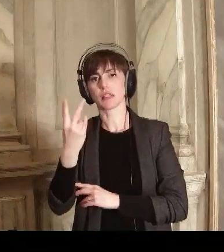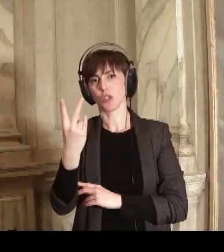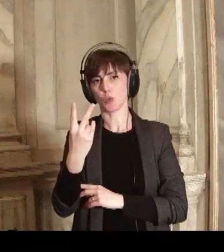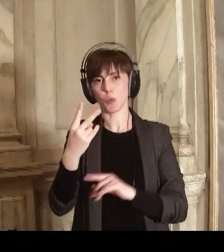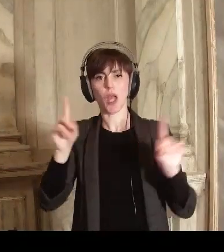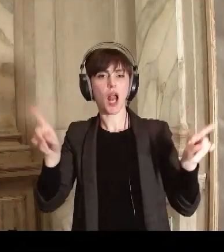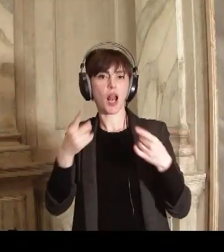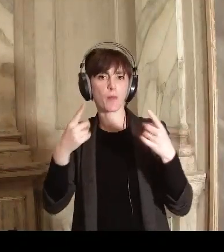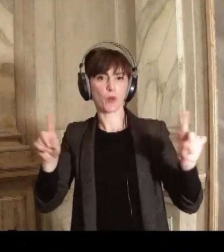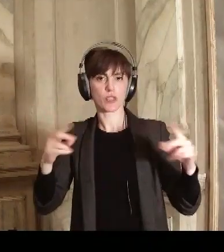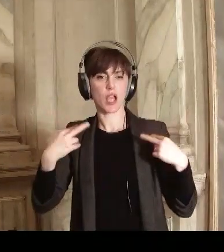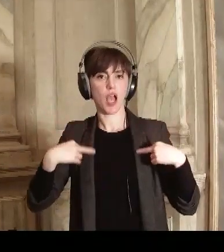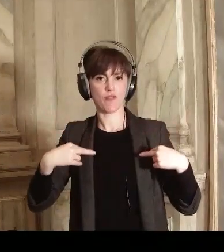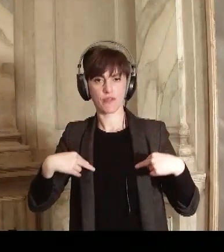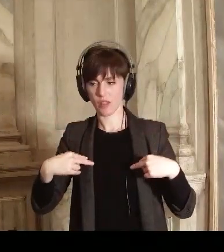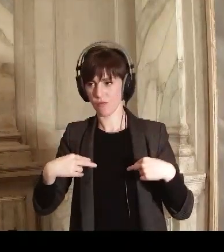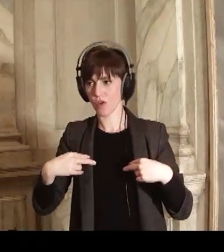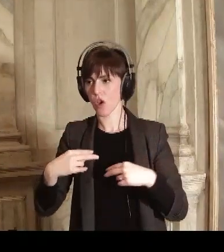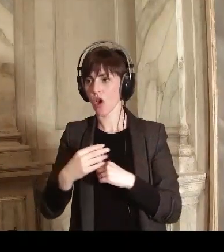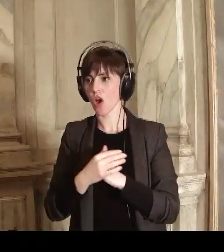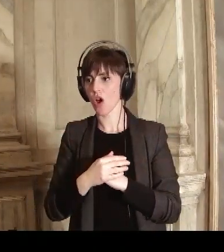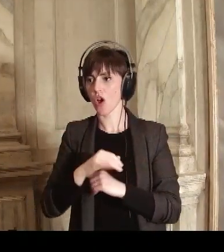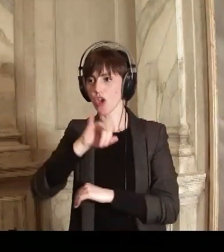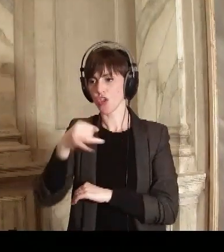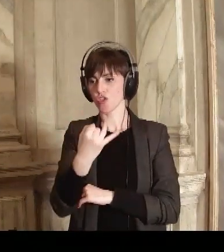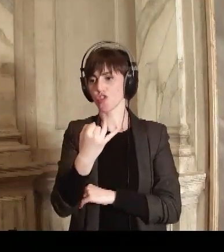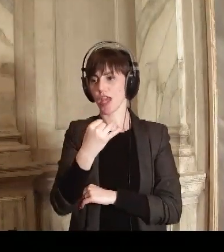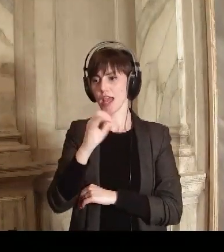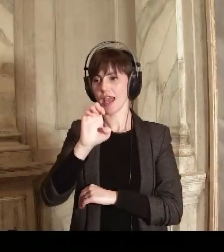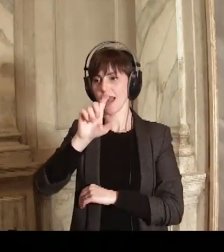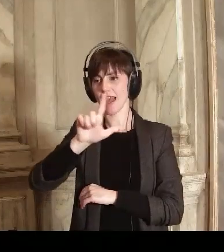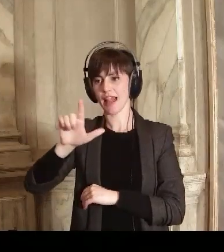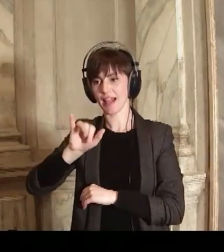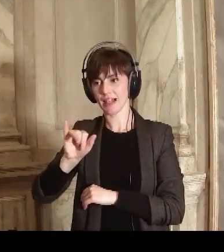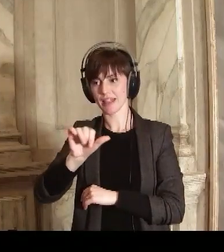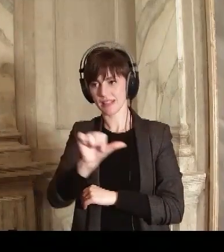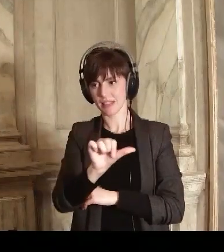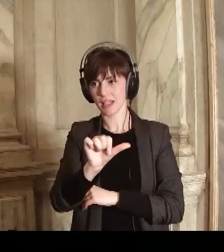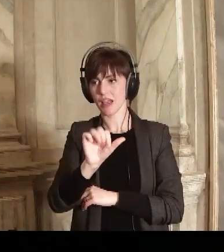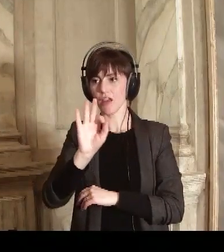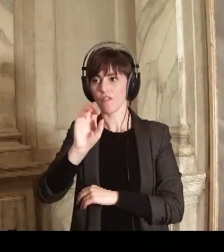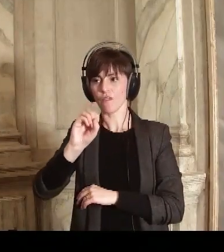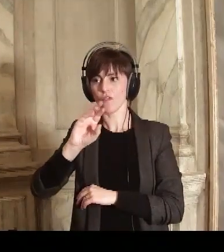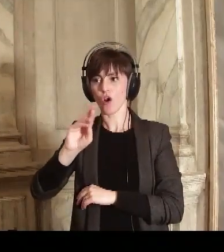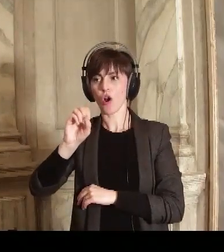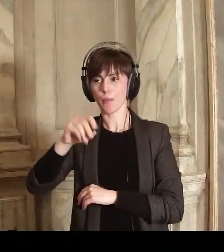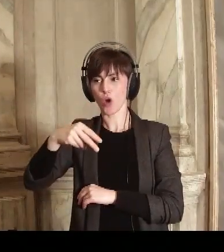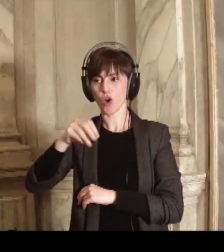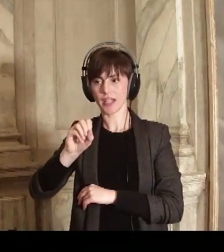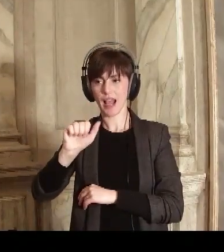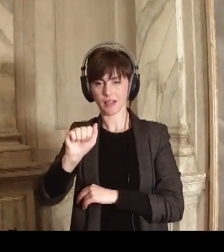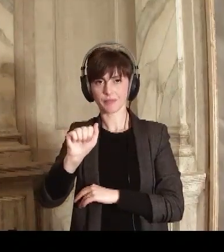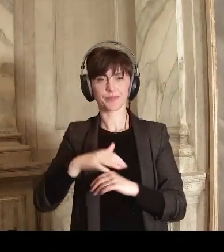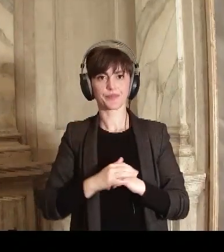Lamin Fofana. Nella Notte di Nero, in collaborazione con lo studio creativo Nero di Roma, Steve Goodman, Code